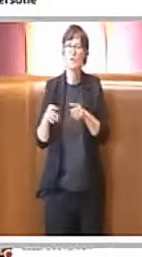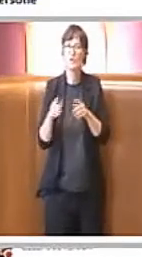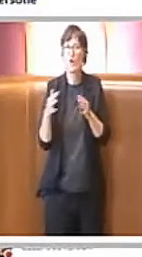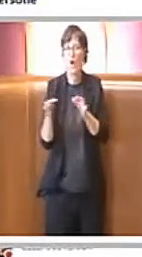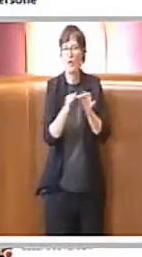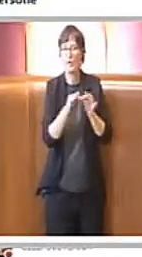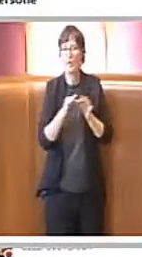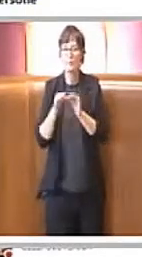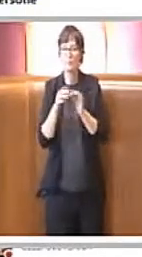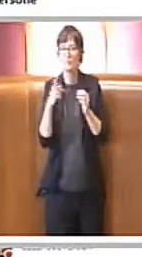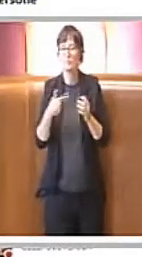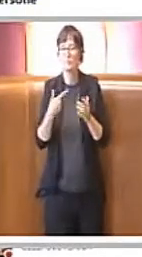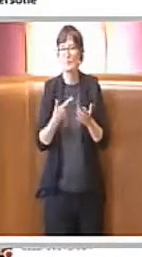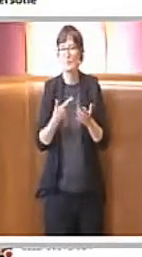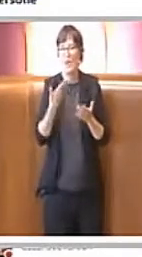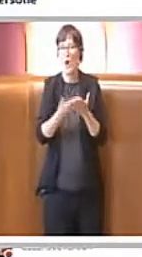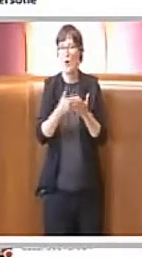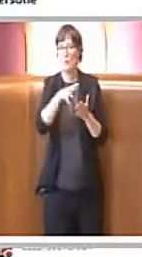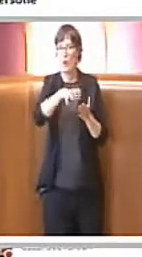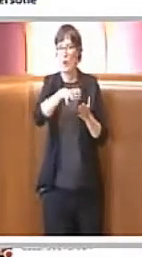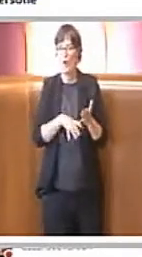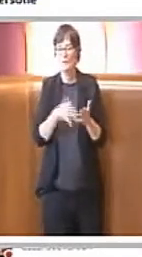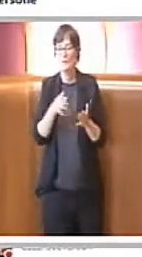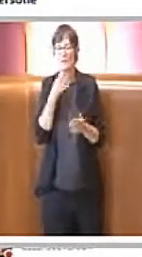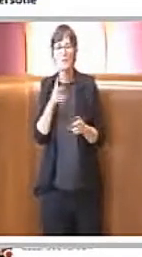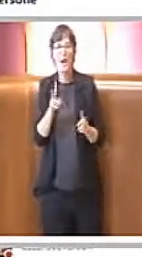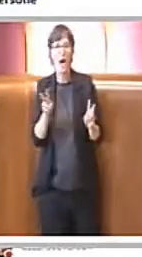era tanto sentito questo tema,